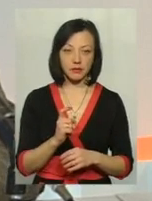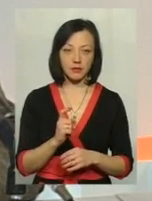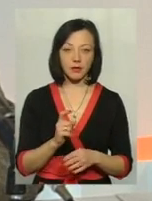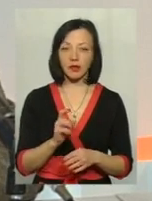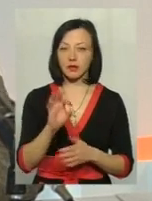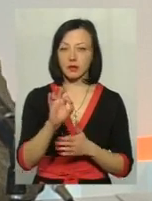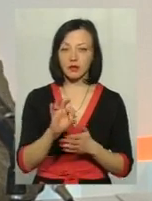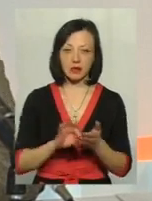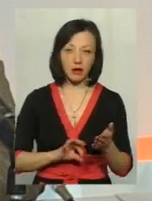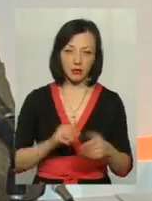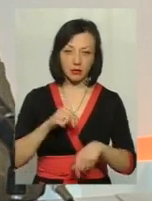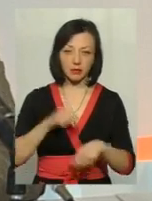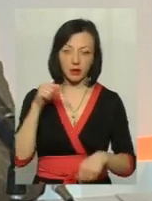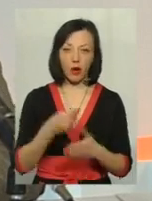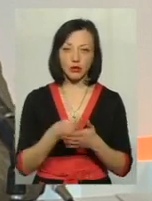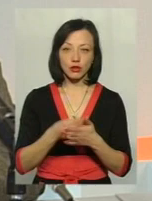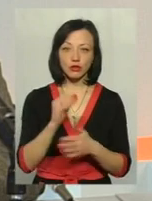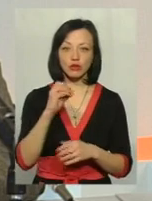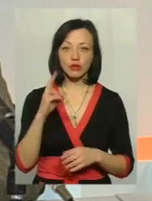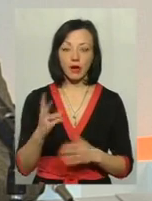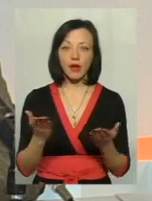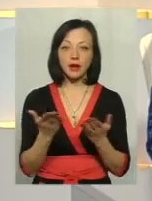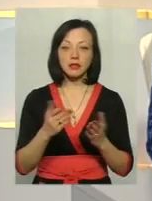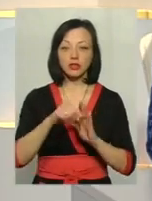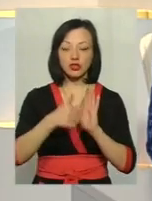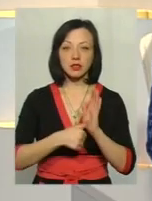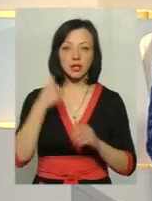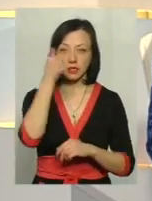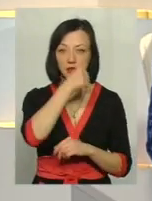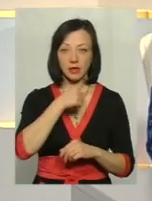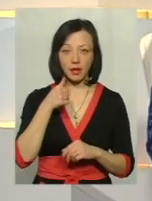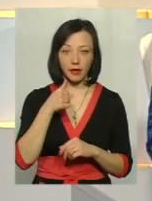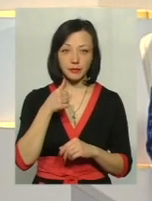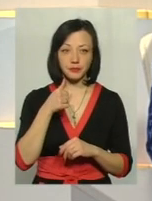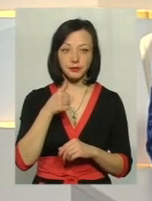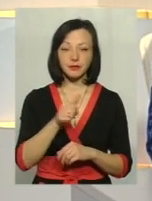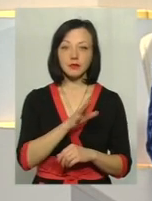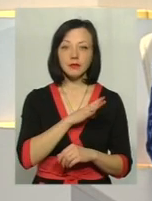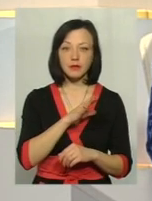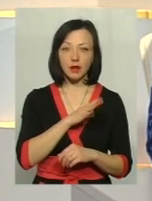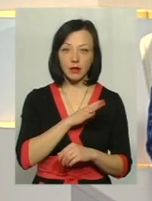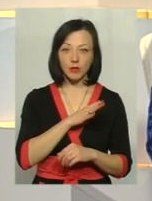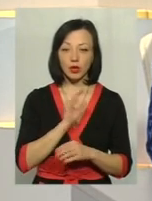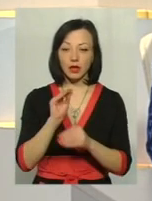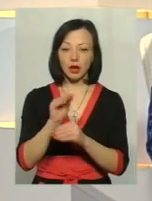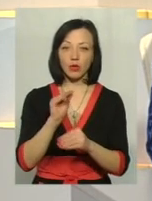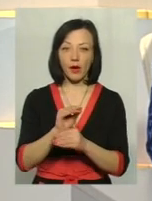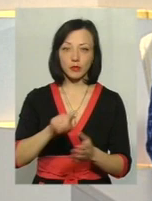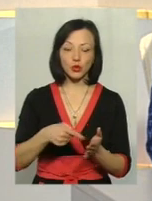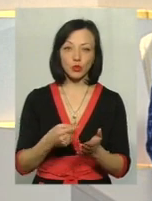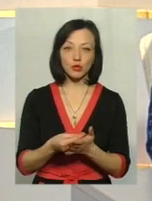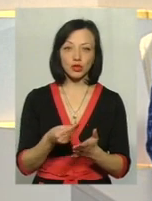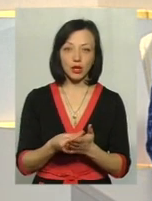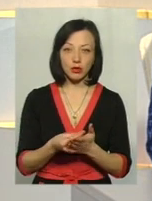Прямо зразу б'є по бюджету ЖЕКів, які за 16-й рік були дотовані з міського бюджету. Тобто з